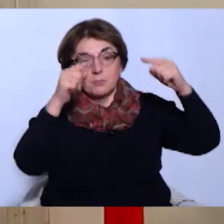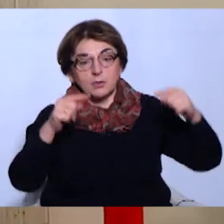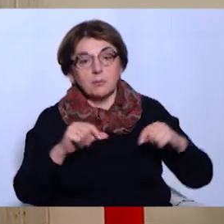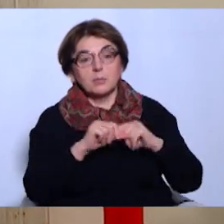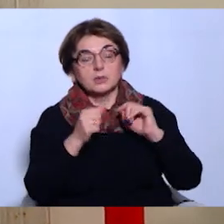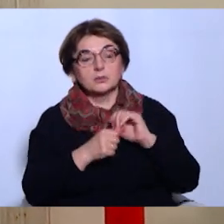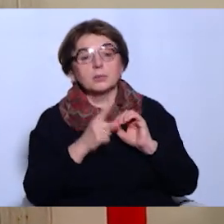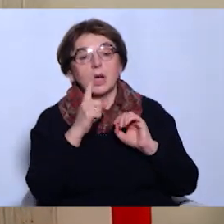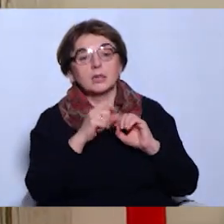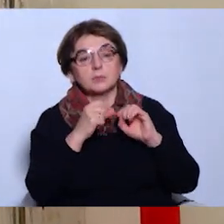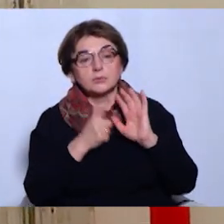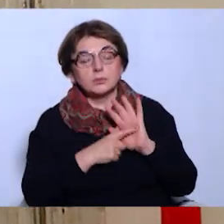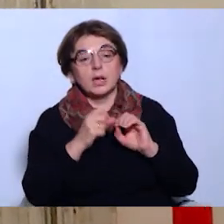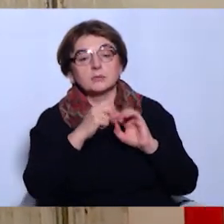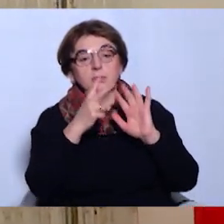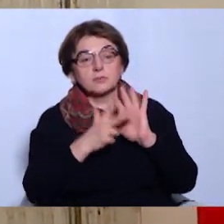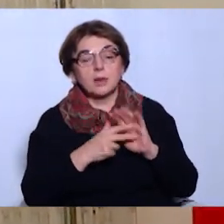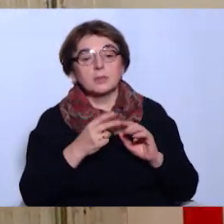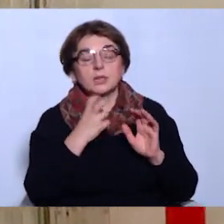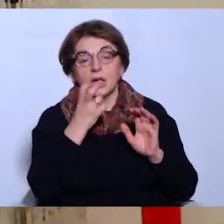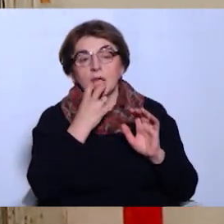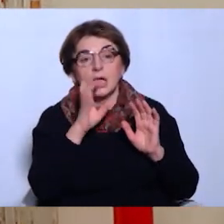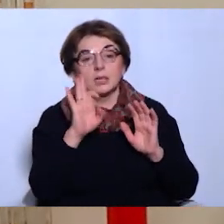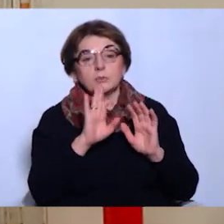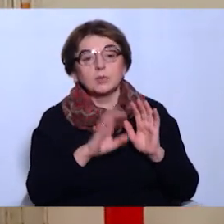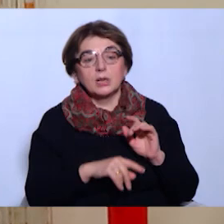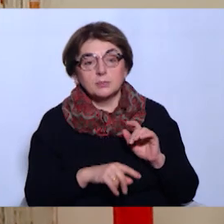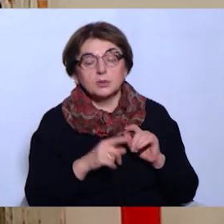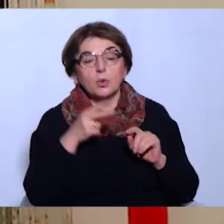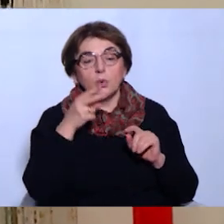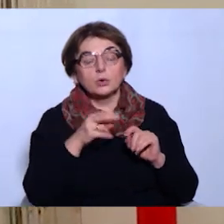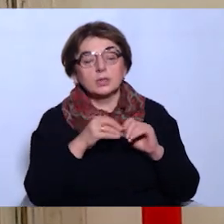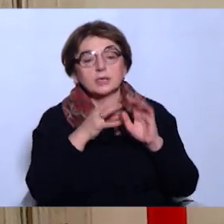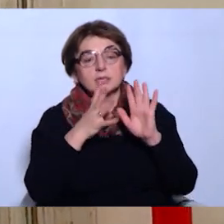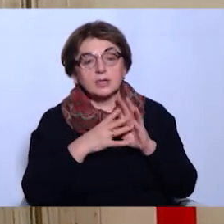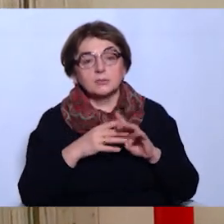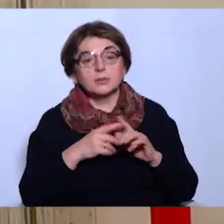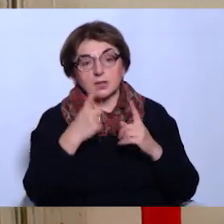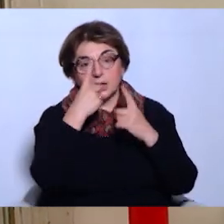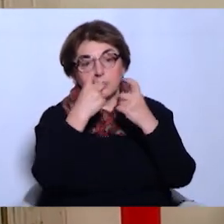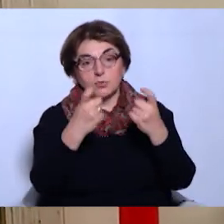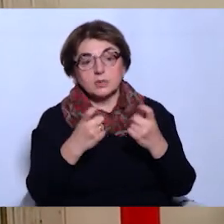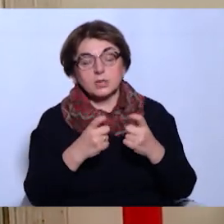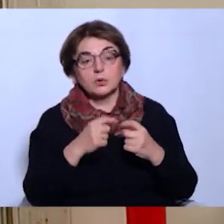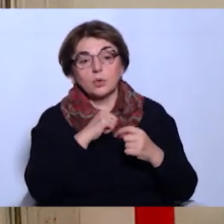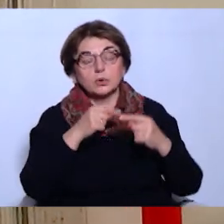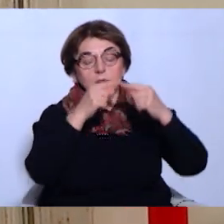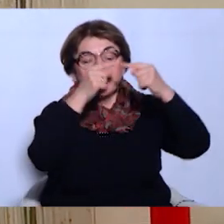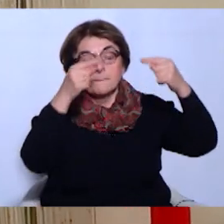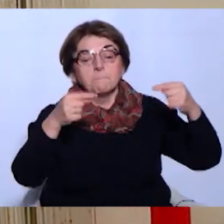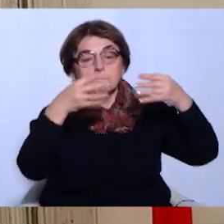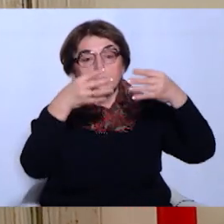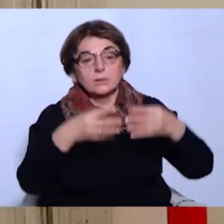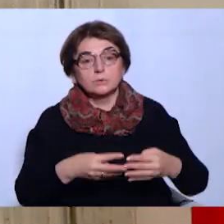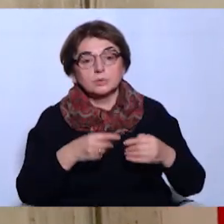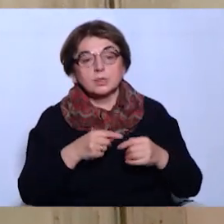117, 118 ელემენტებით, ამიტომაც 2019 წელი აღიარეს როგორც პერიოდულობის ცხრილის წელიწადი.